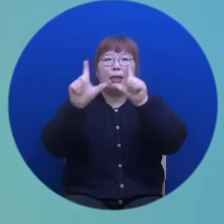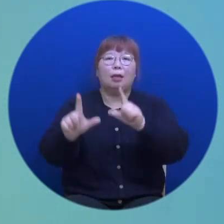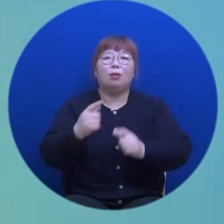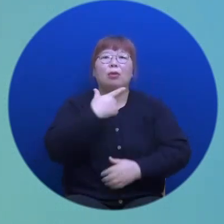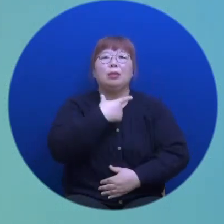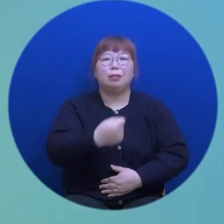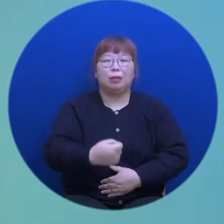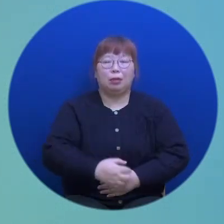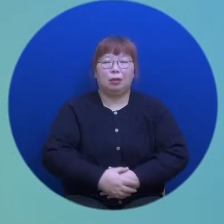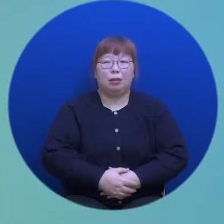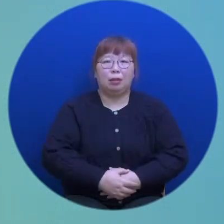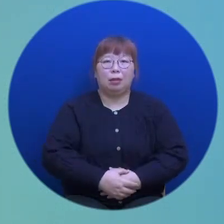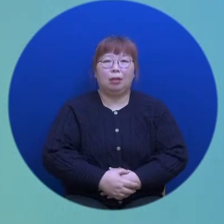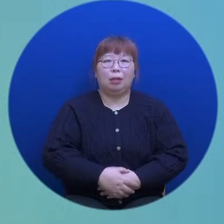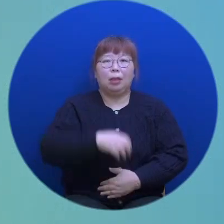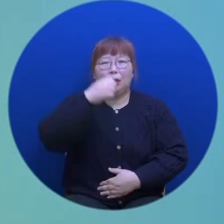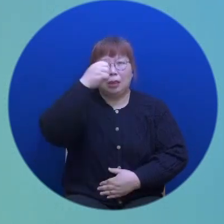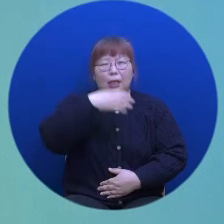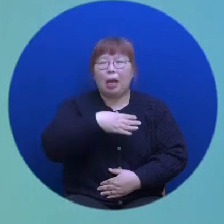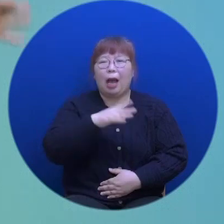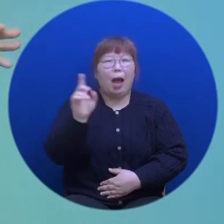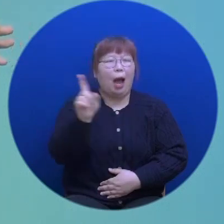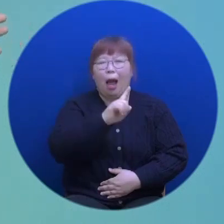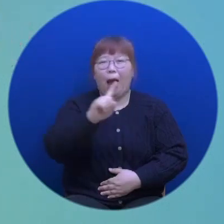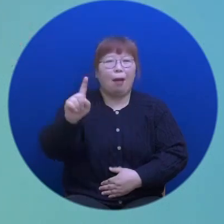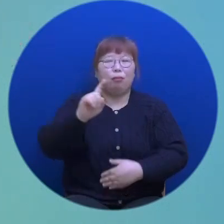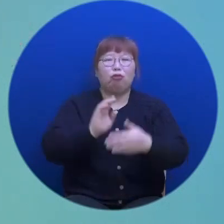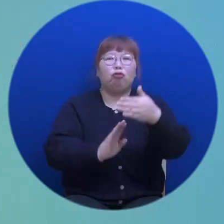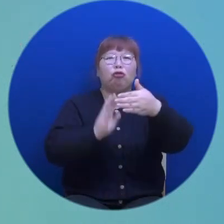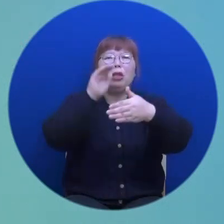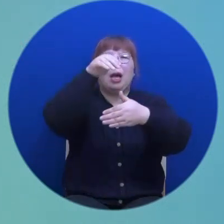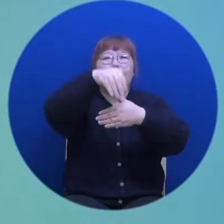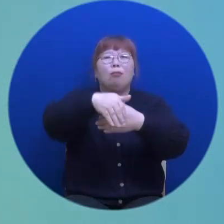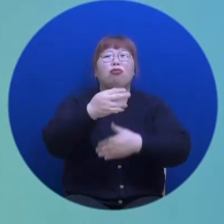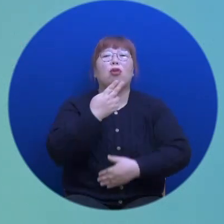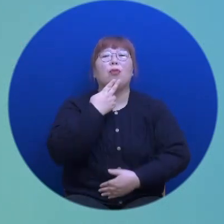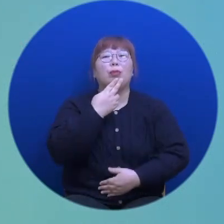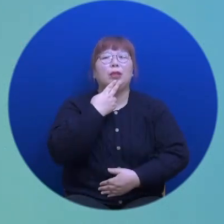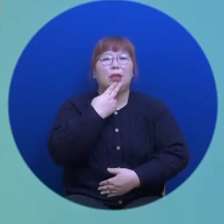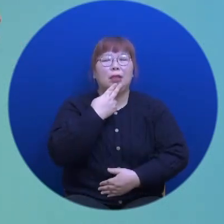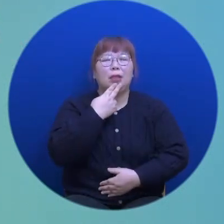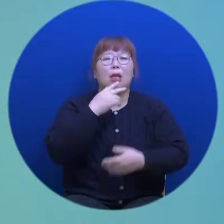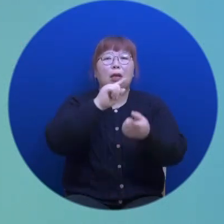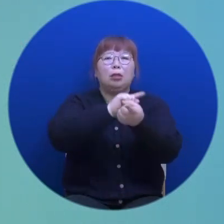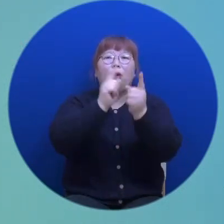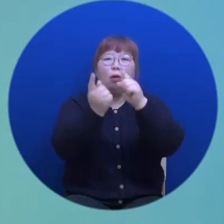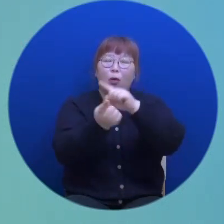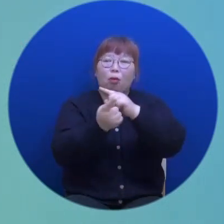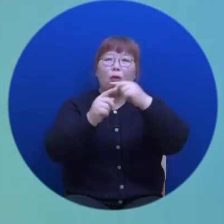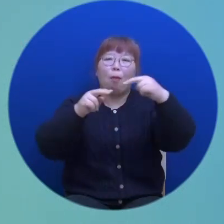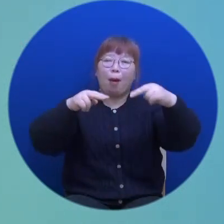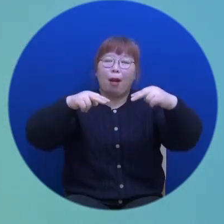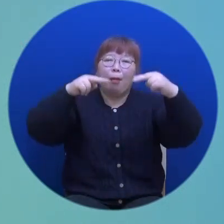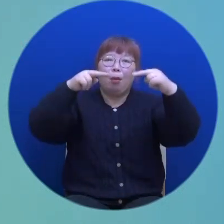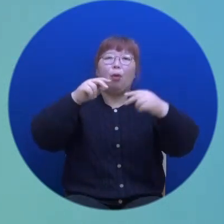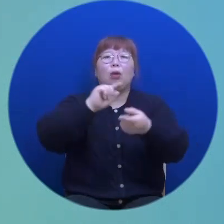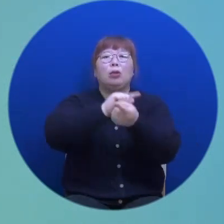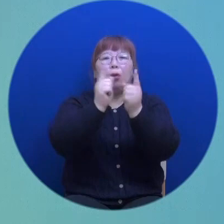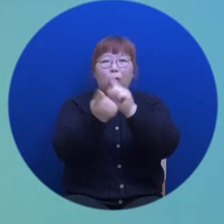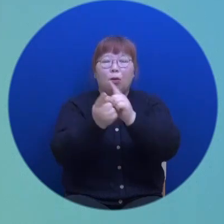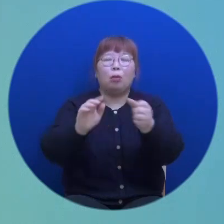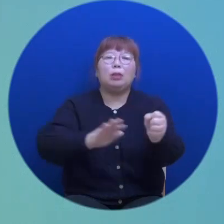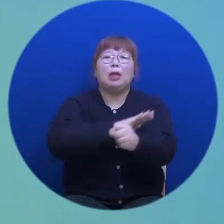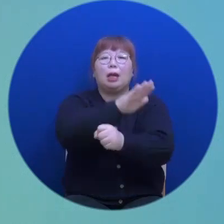거예요. 그냥 아무런 장애물 없이 서로가 서로만 바라보며 서로만